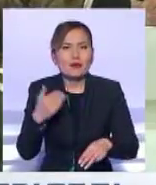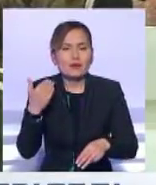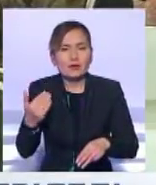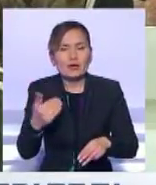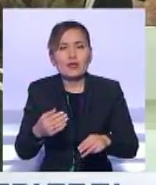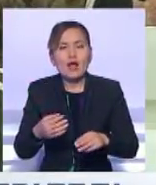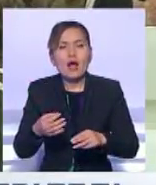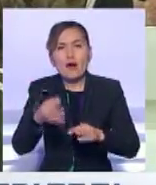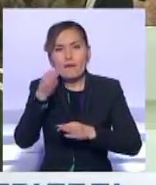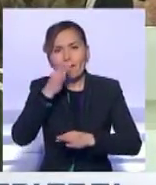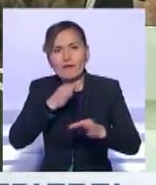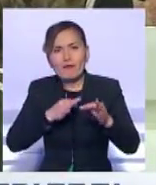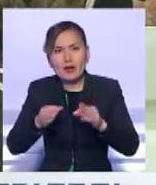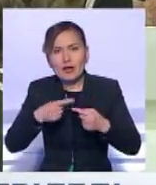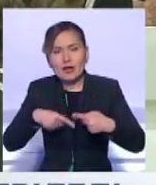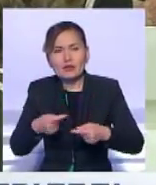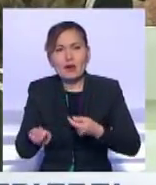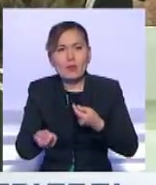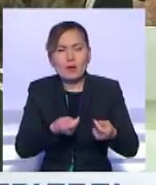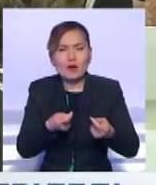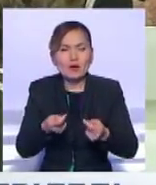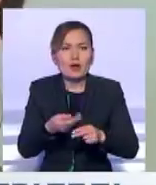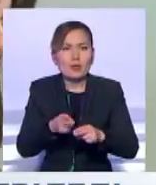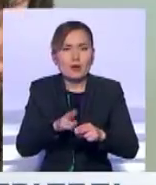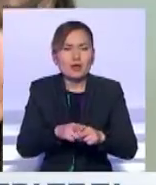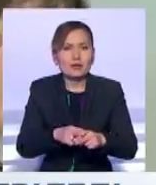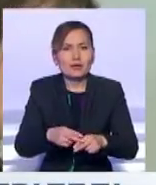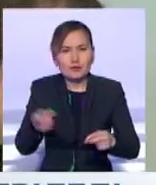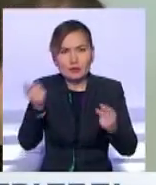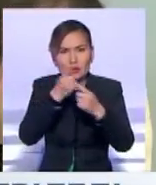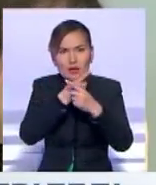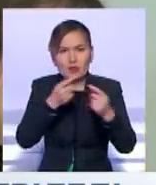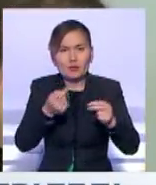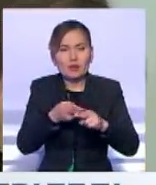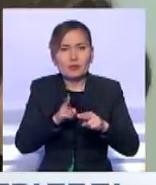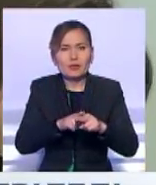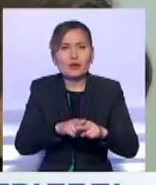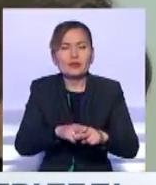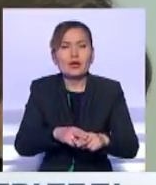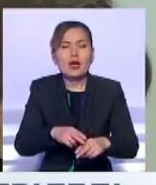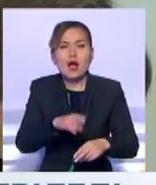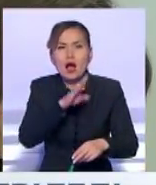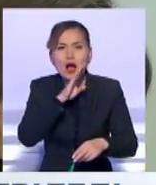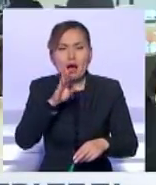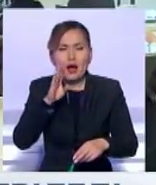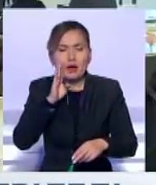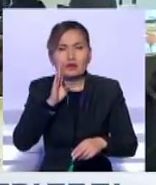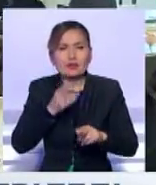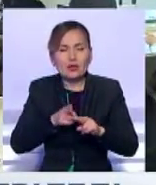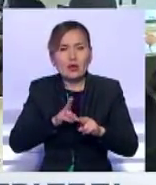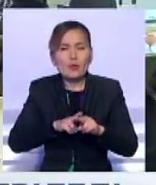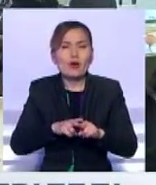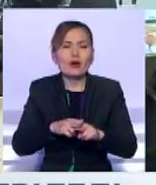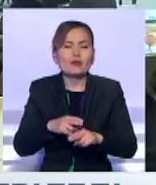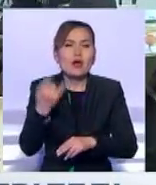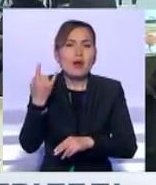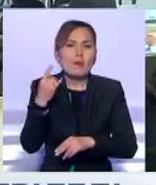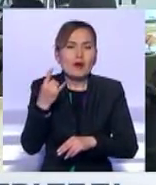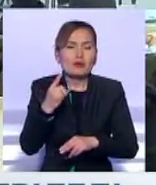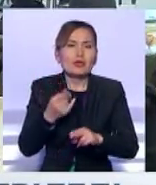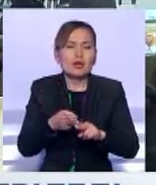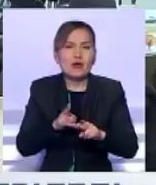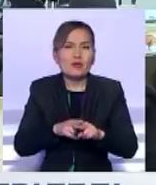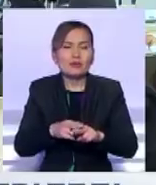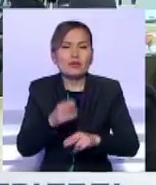қарасты фармация комитетінің төрайымы Людмила Бюрабекова хабарлады. Еске салайық, ата-аналар сусамыр дертіне шалдыққан балалар үшін тегін